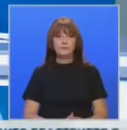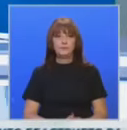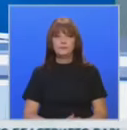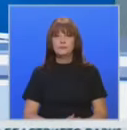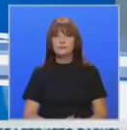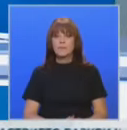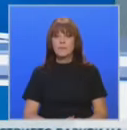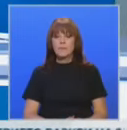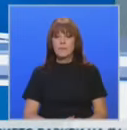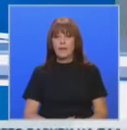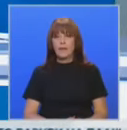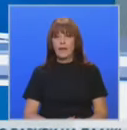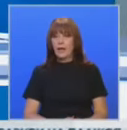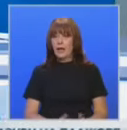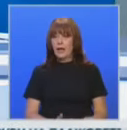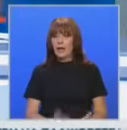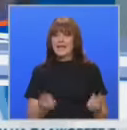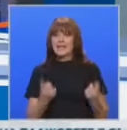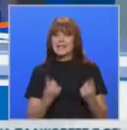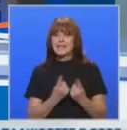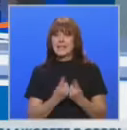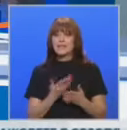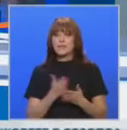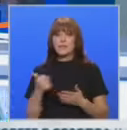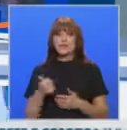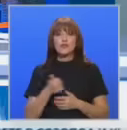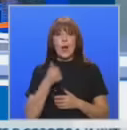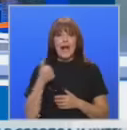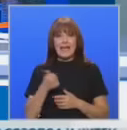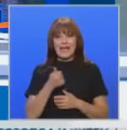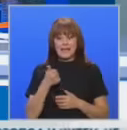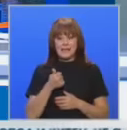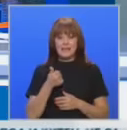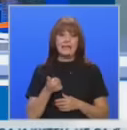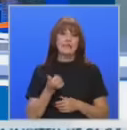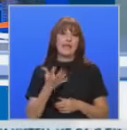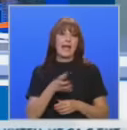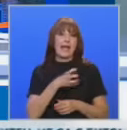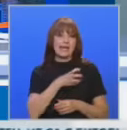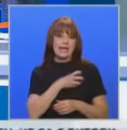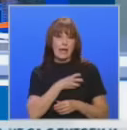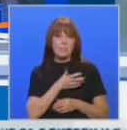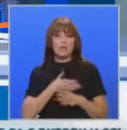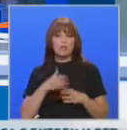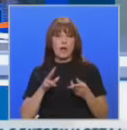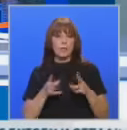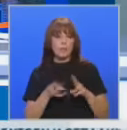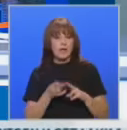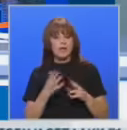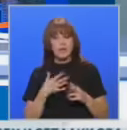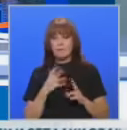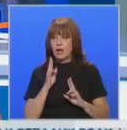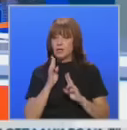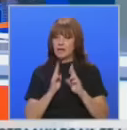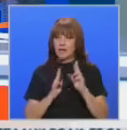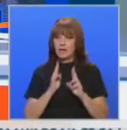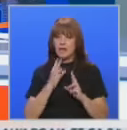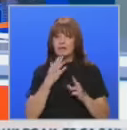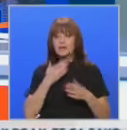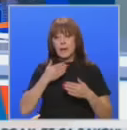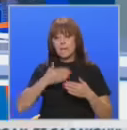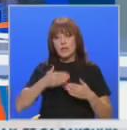И другите новини от деня. На среща между лидерите на ГЕРБ, СДС, ППДБ и ДПС е постигнато съгласие за